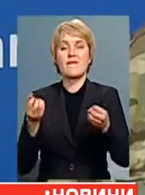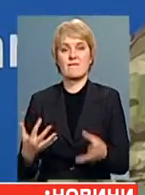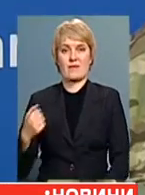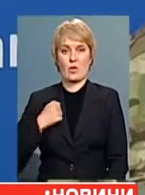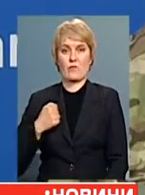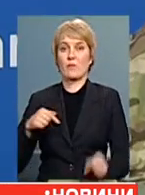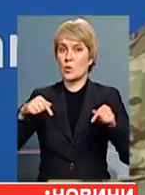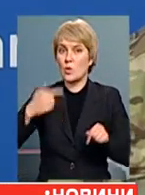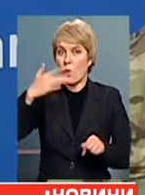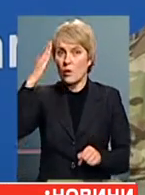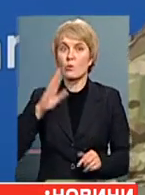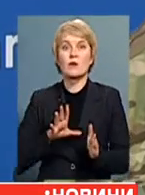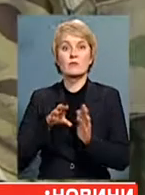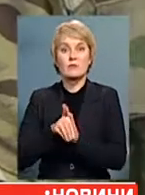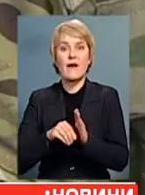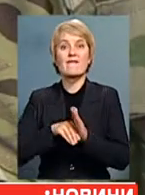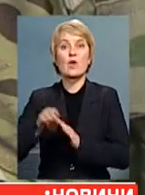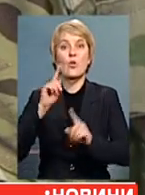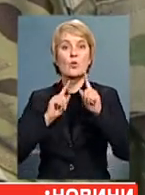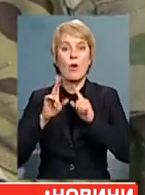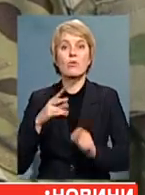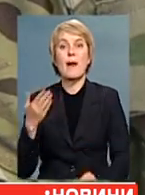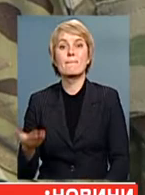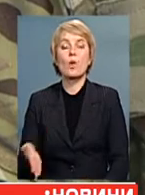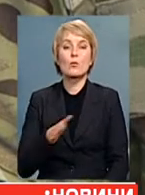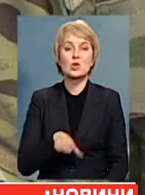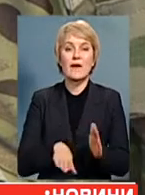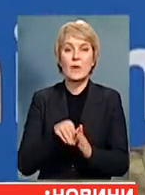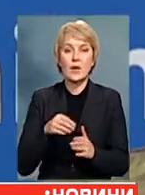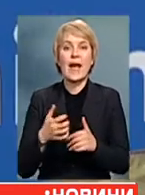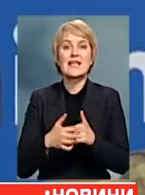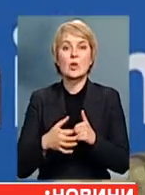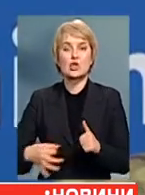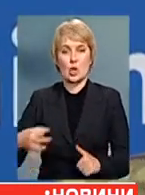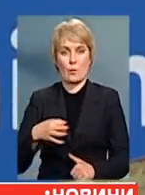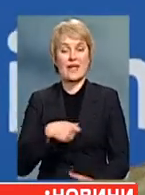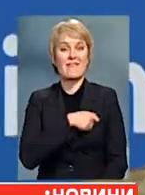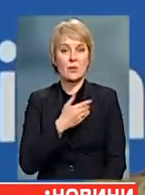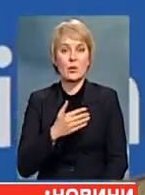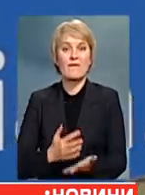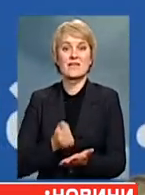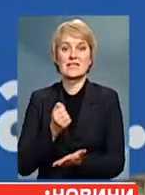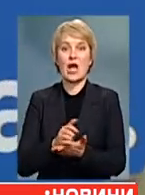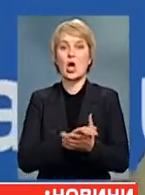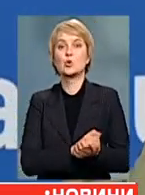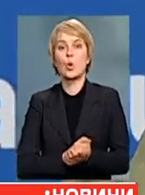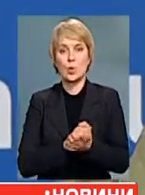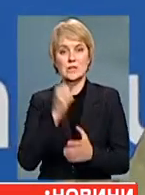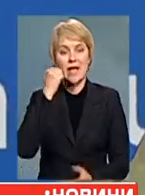ж літа балотуватиметься до Верховної Ради на проміжних виборах в Херсонській області. В депутати його висуває Союз ветеранів